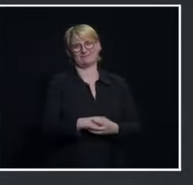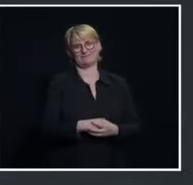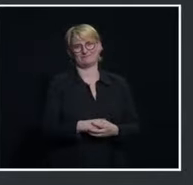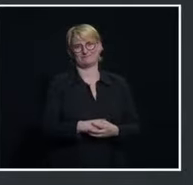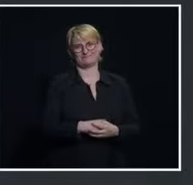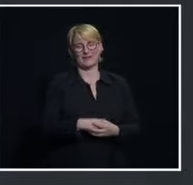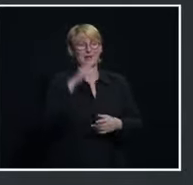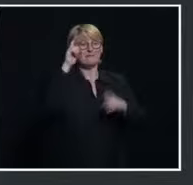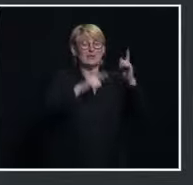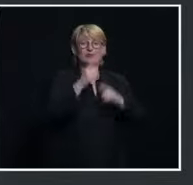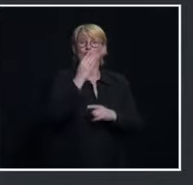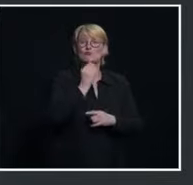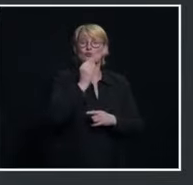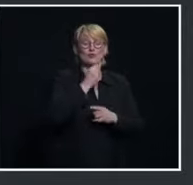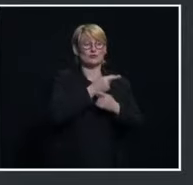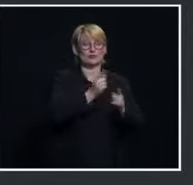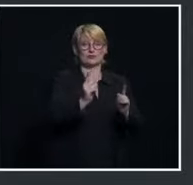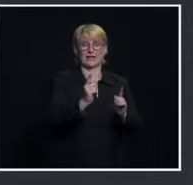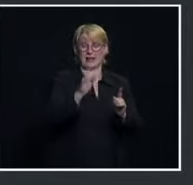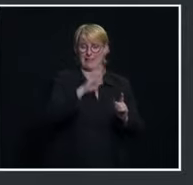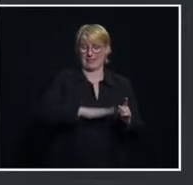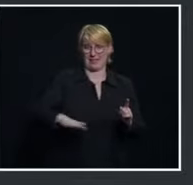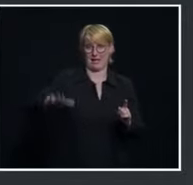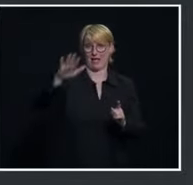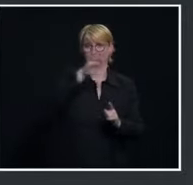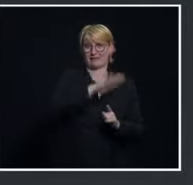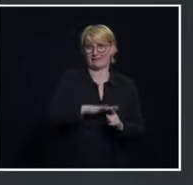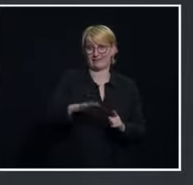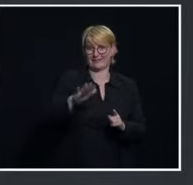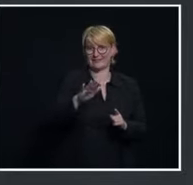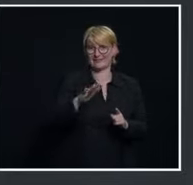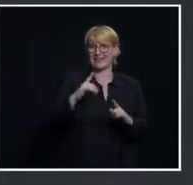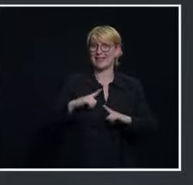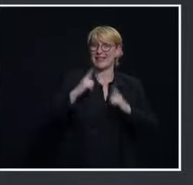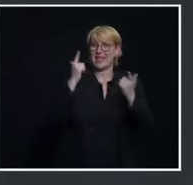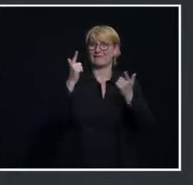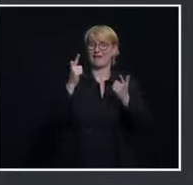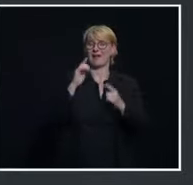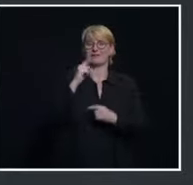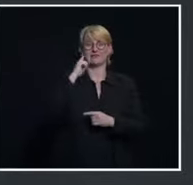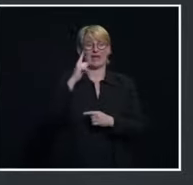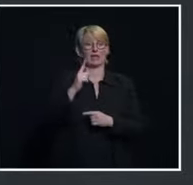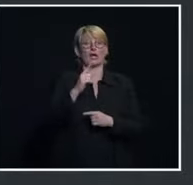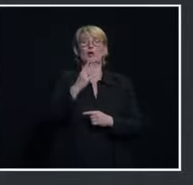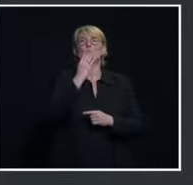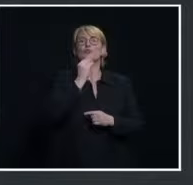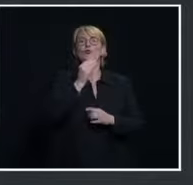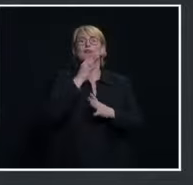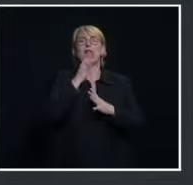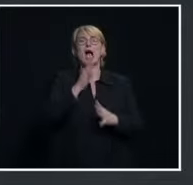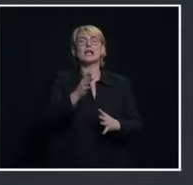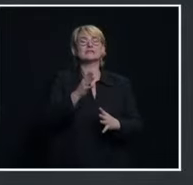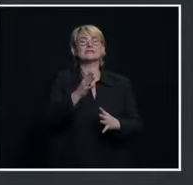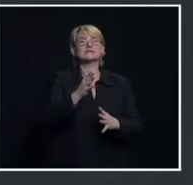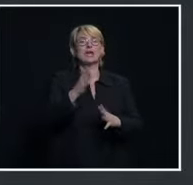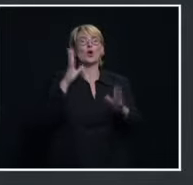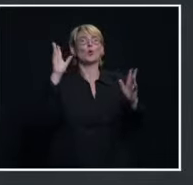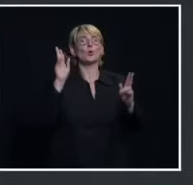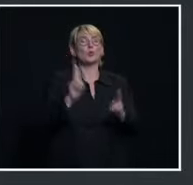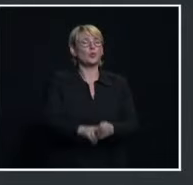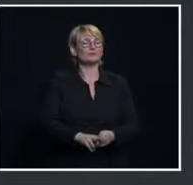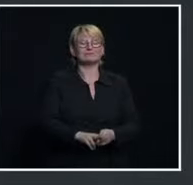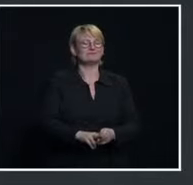Jüdische Menschen leben in diesem Land nicht, weil wir glauben, dass der Judenhass irgendwann verschwindet. So naiv sind wir